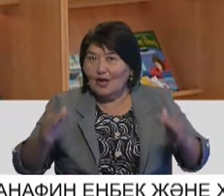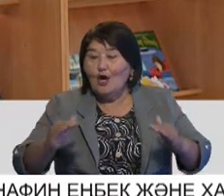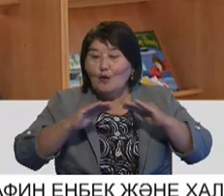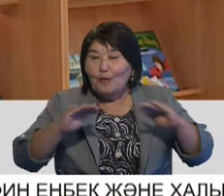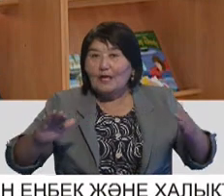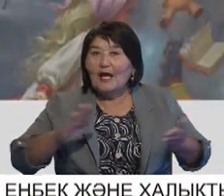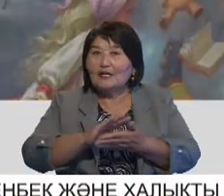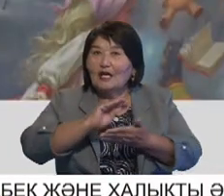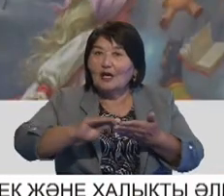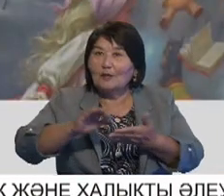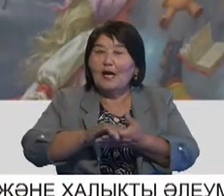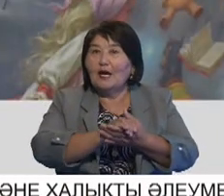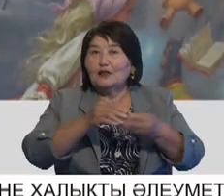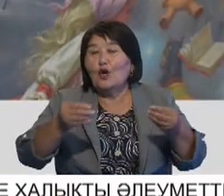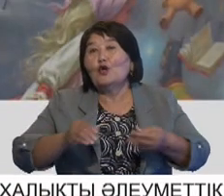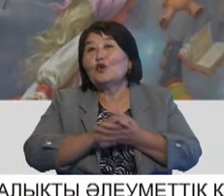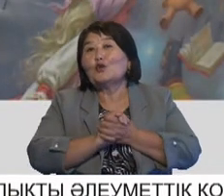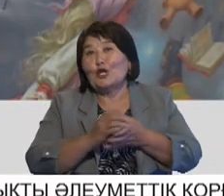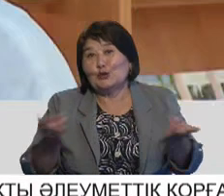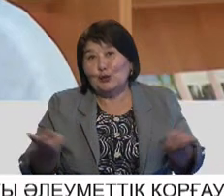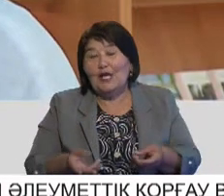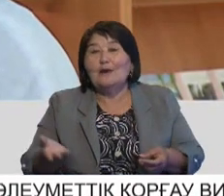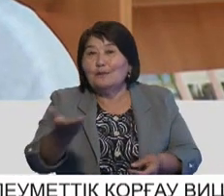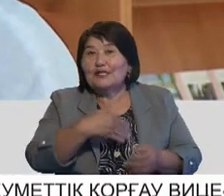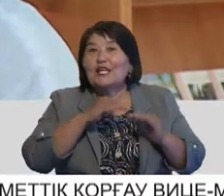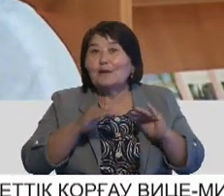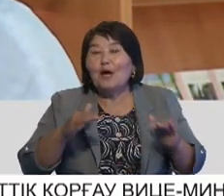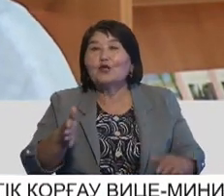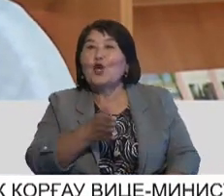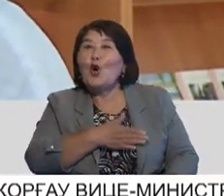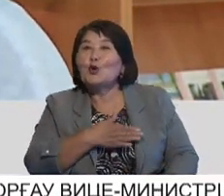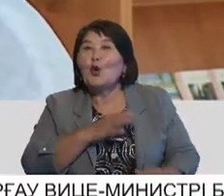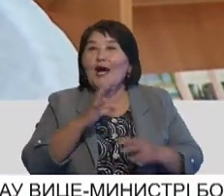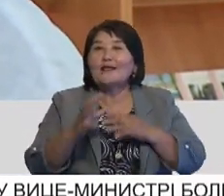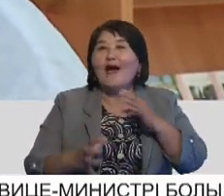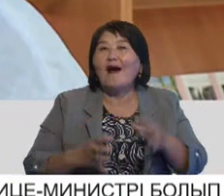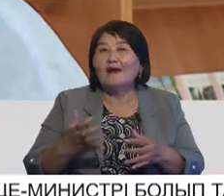балалар басылымдарымен достасуы керек. Біздің балаларымыздың